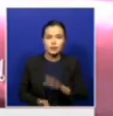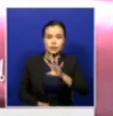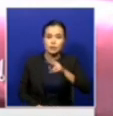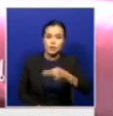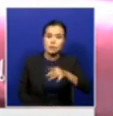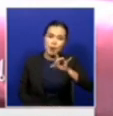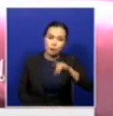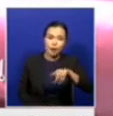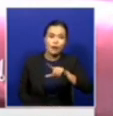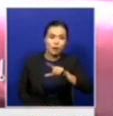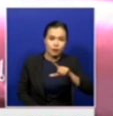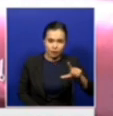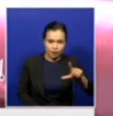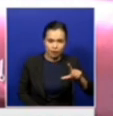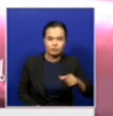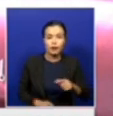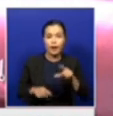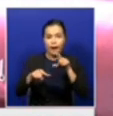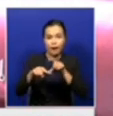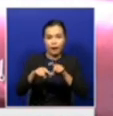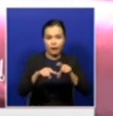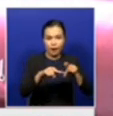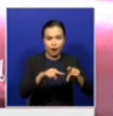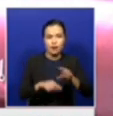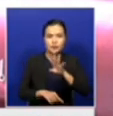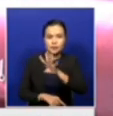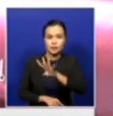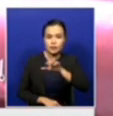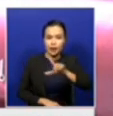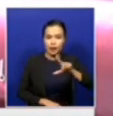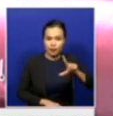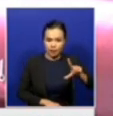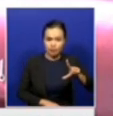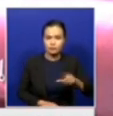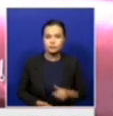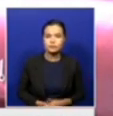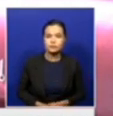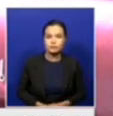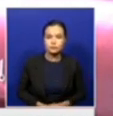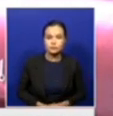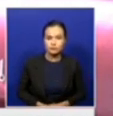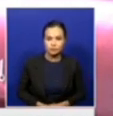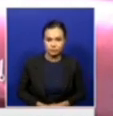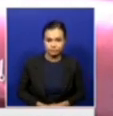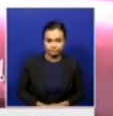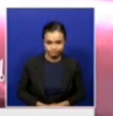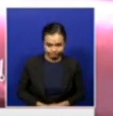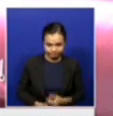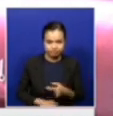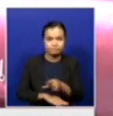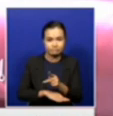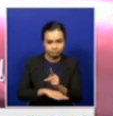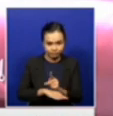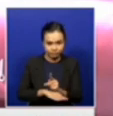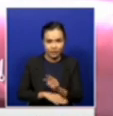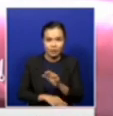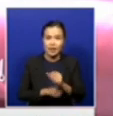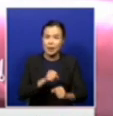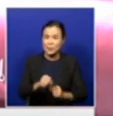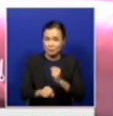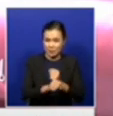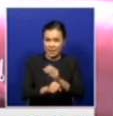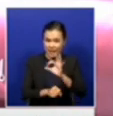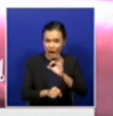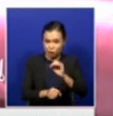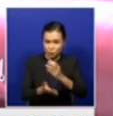48,000 ล้านบาทนะครับเอาไปหารกับ4ล้านล้านบาทเศษท่านประธานครับ90ปีครับ